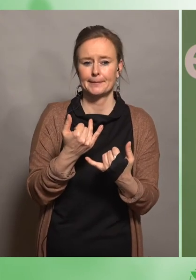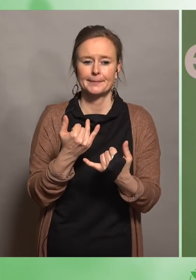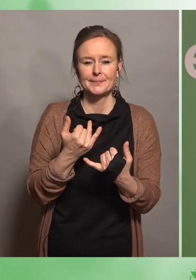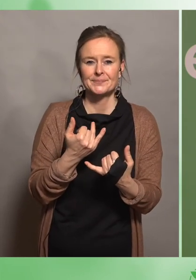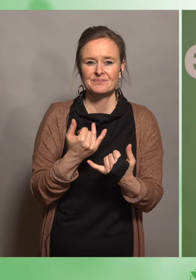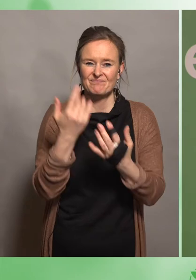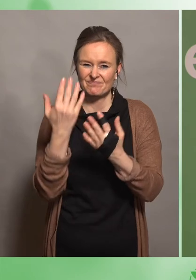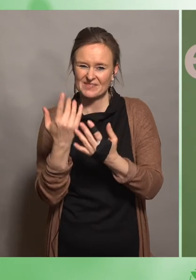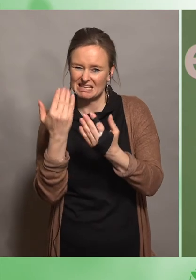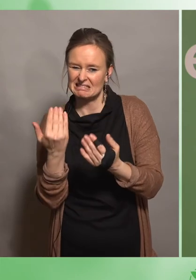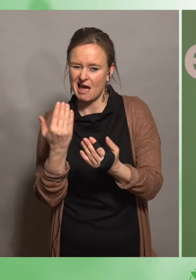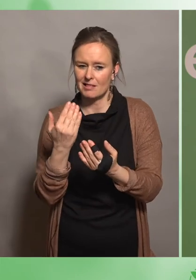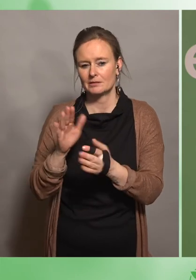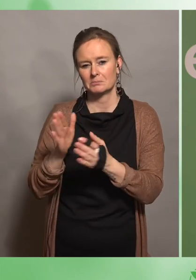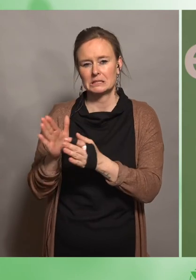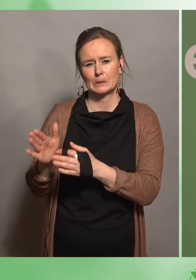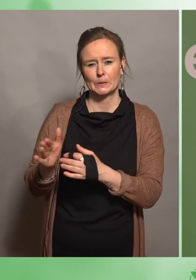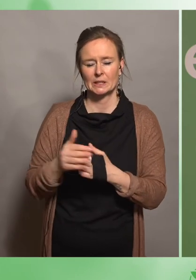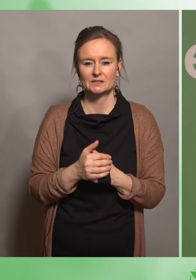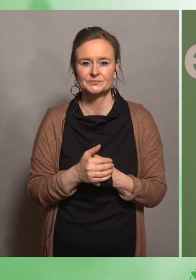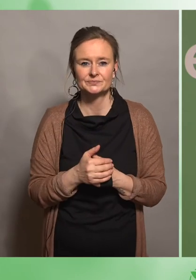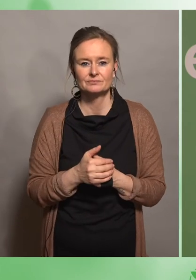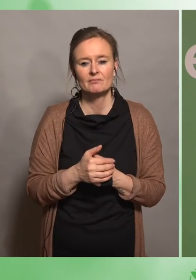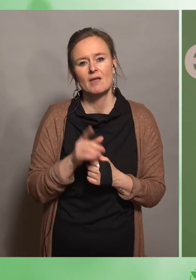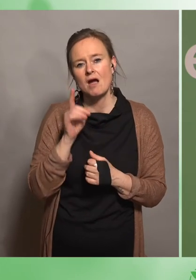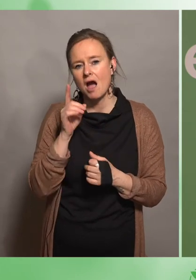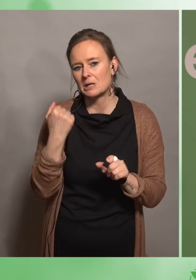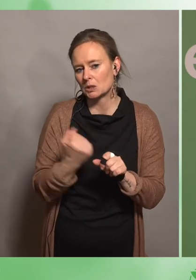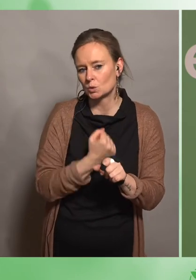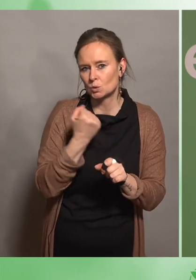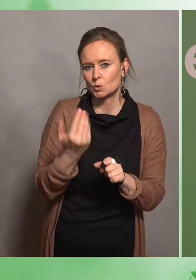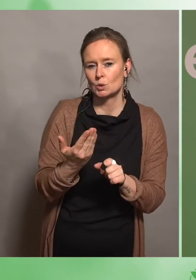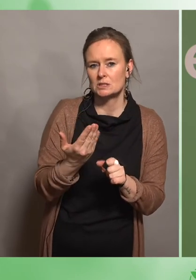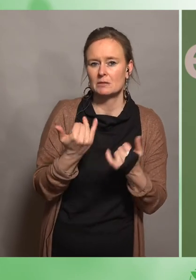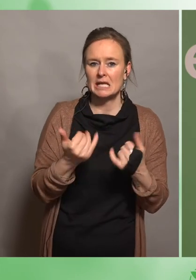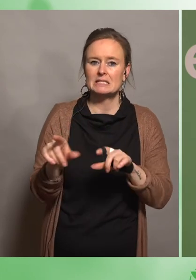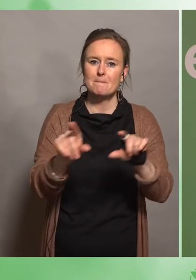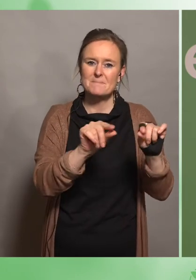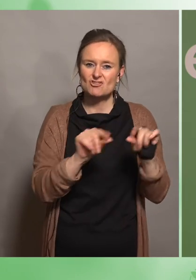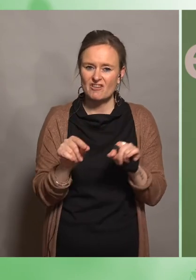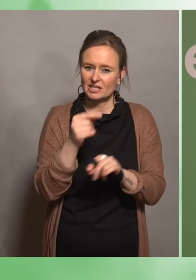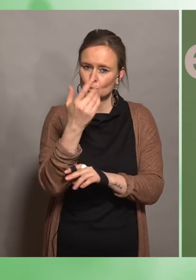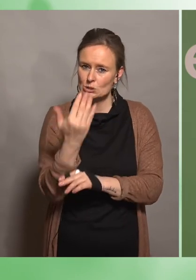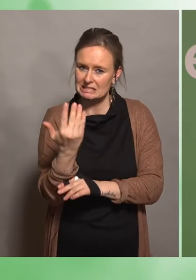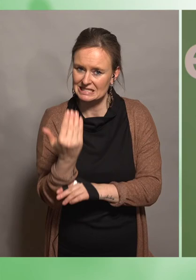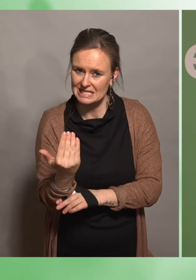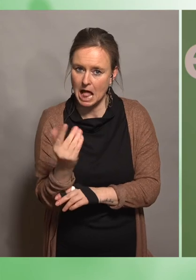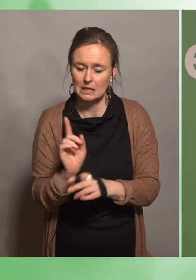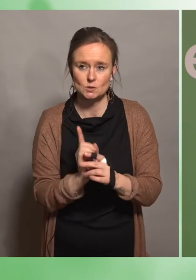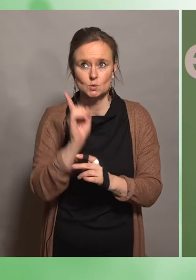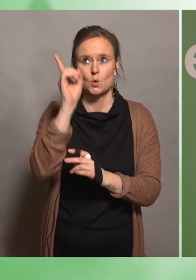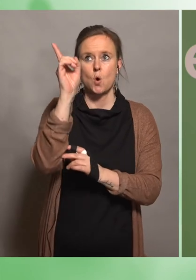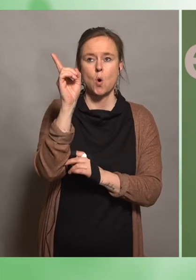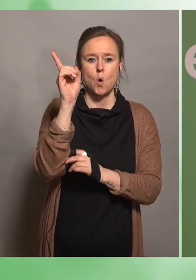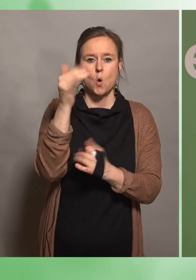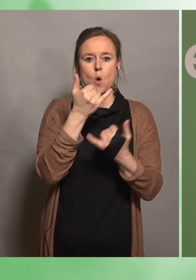trotzdem natürlich wesentlich. Wir haben also jetzt einen Beschäftigten Zahlen, die so hoch sind wie